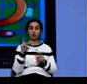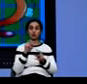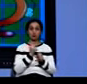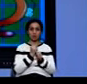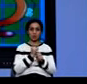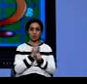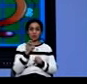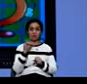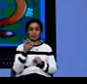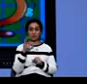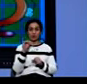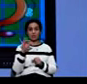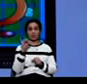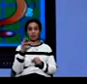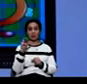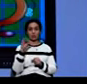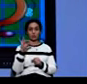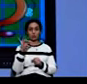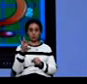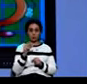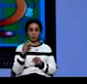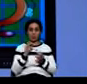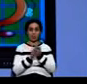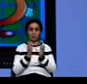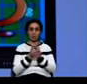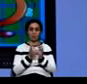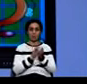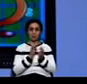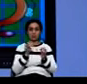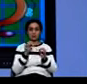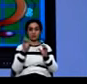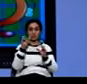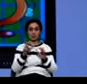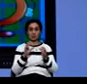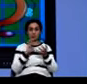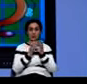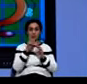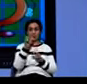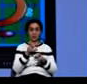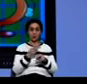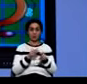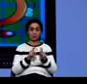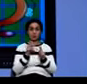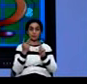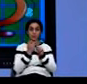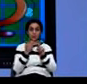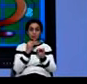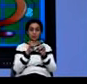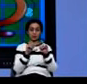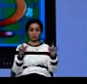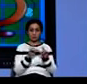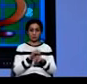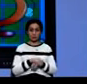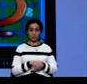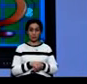делают? Сарвар и Мастура лепят снеговика. Третье предложение.